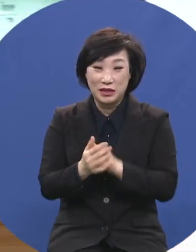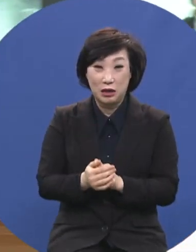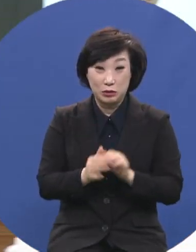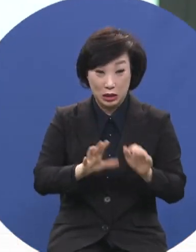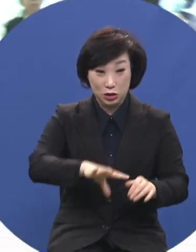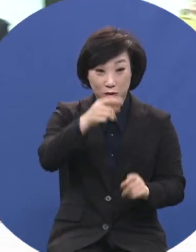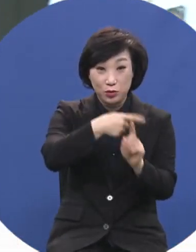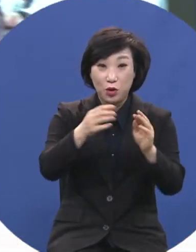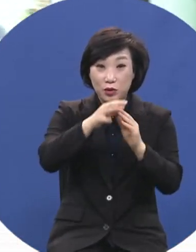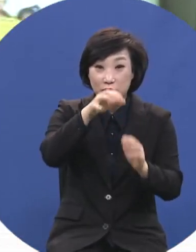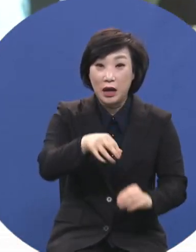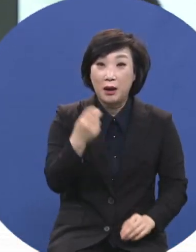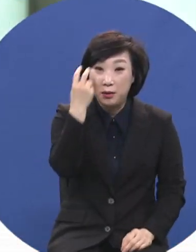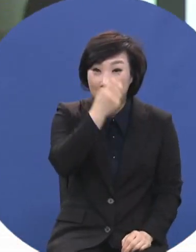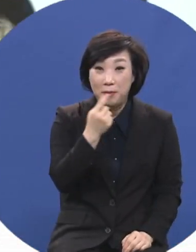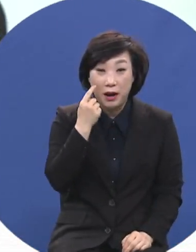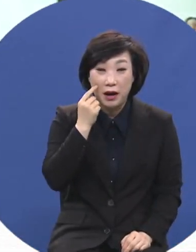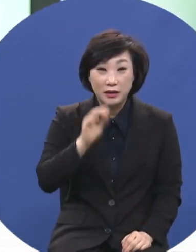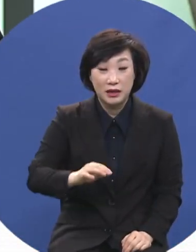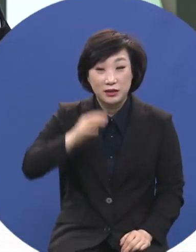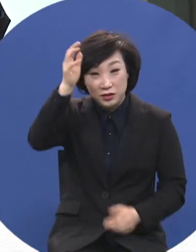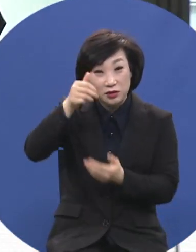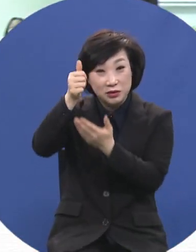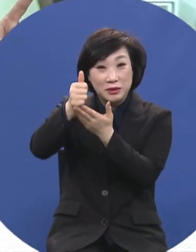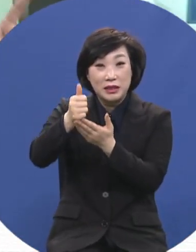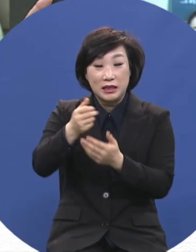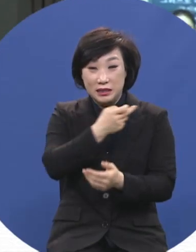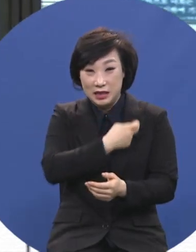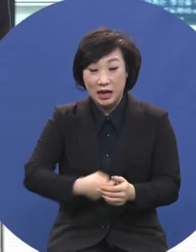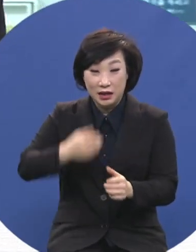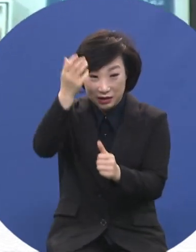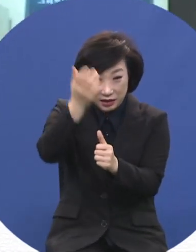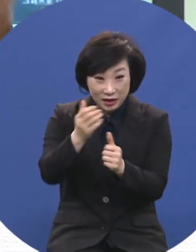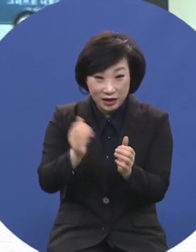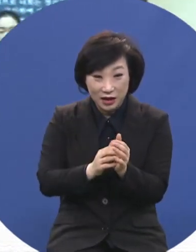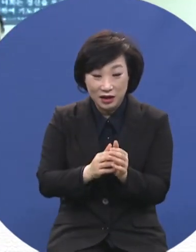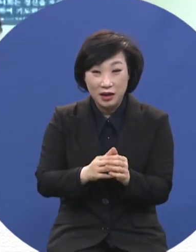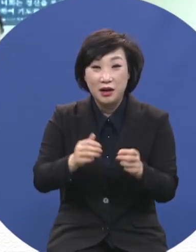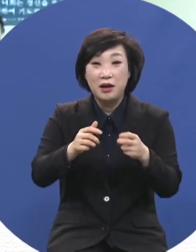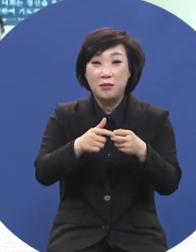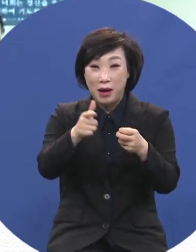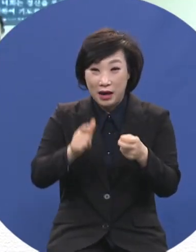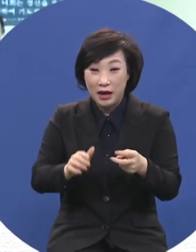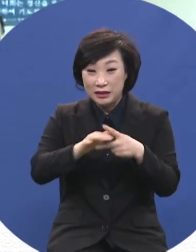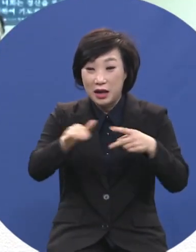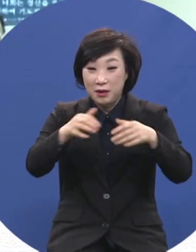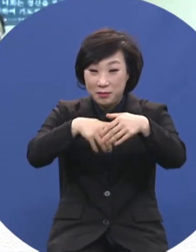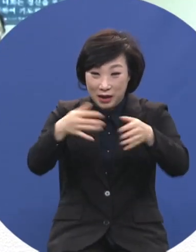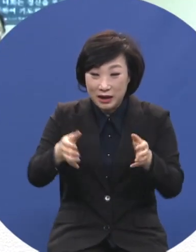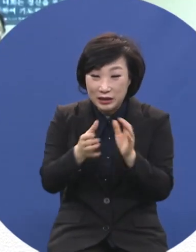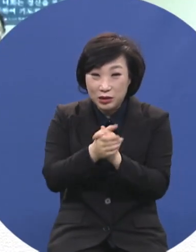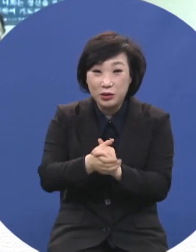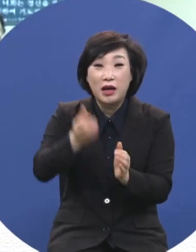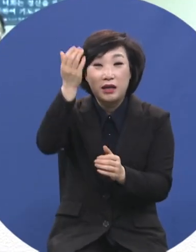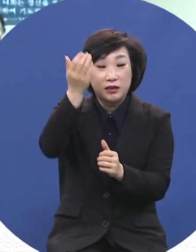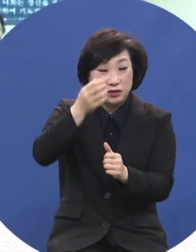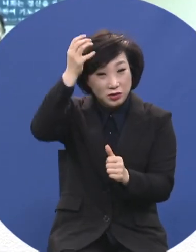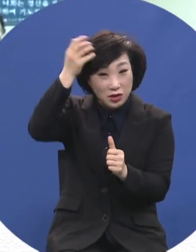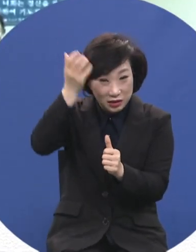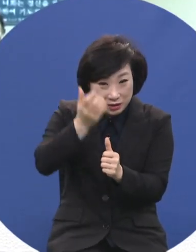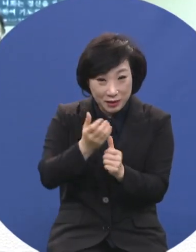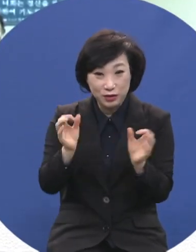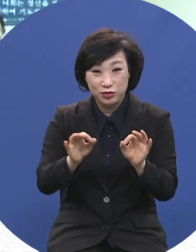초대교회 보세요. 성령이 제자들이 입에서 막아다가 임하는 순간 예수님이 하신 생애를